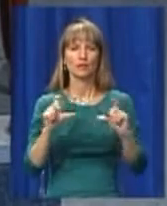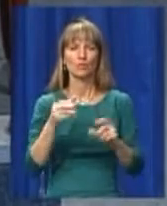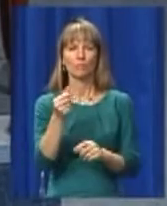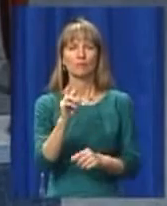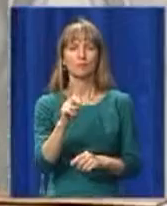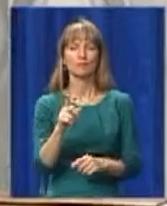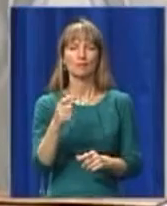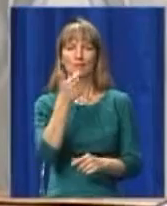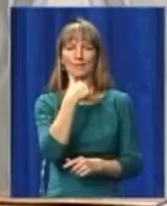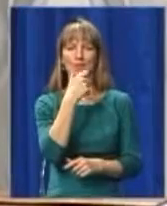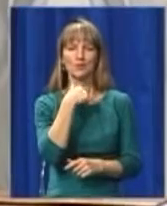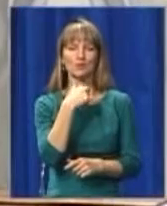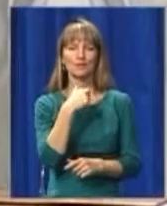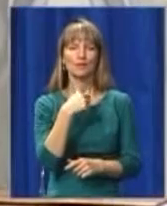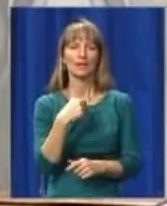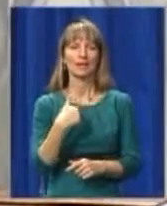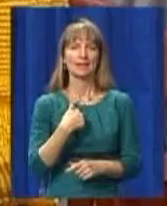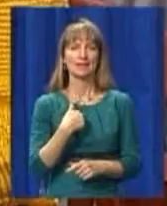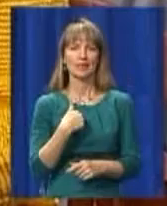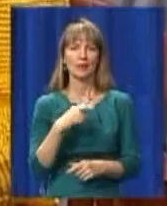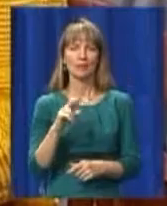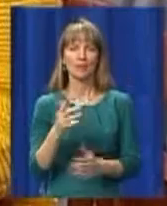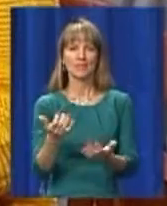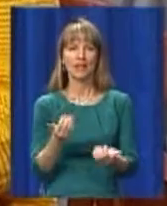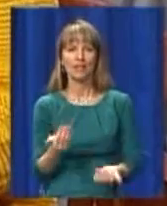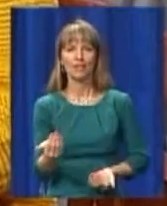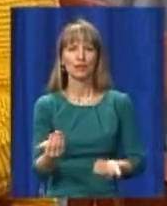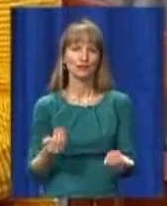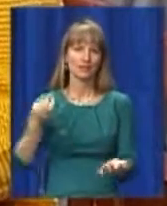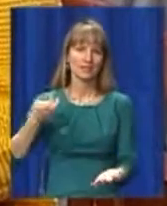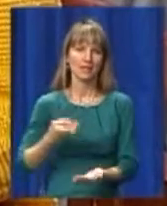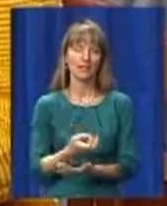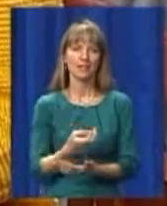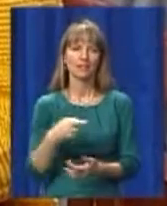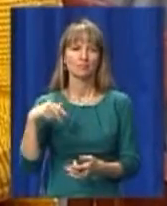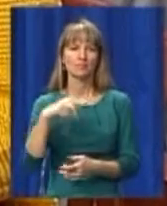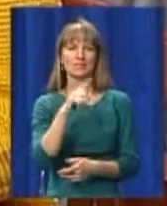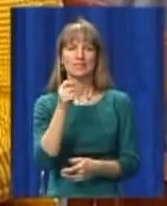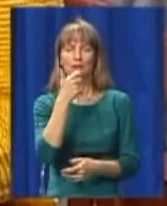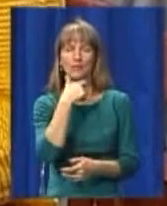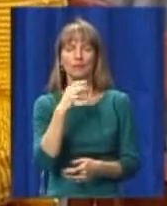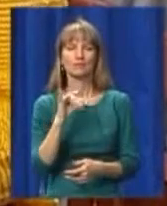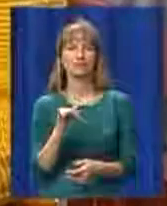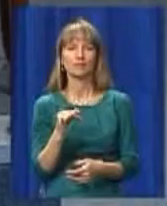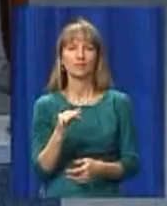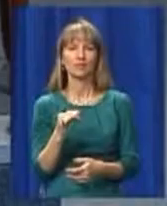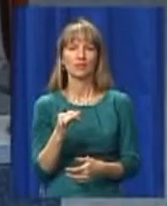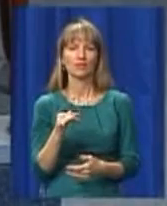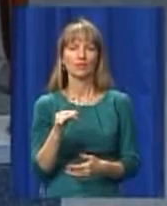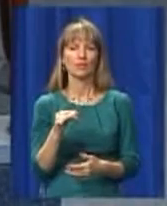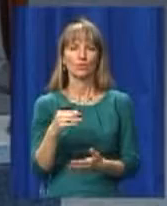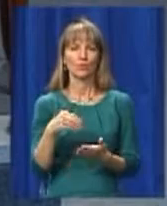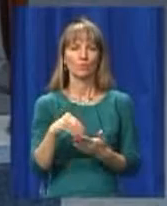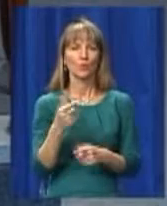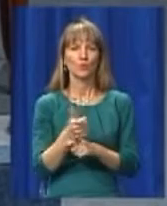купила б морозиво. Я б взяла лижі, сани, я не знаю, за морозивом пішла б і таки реально, ну, дуже